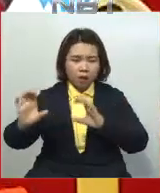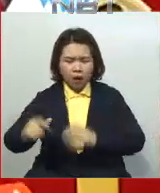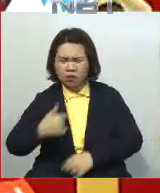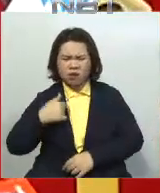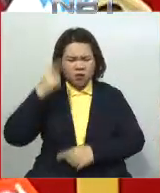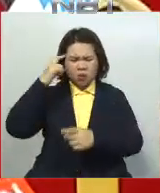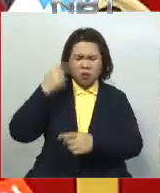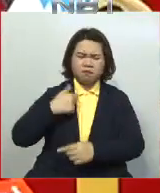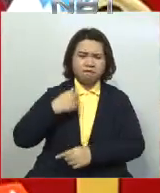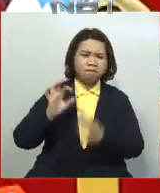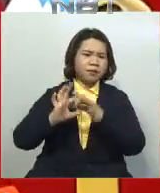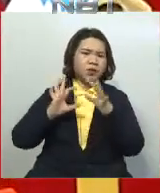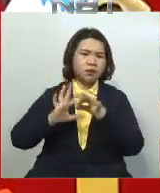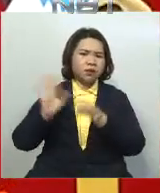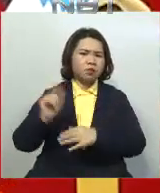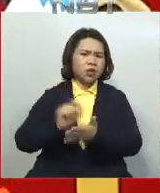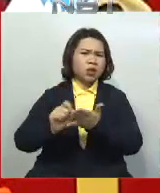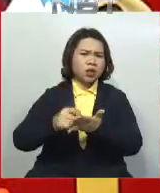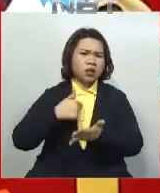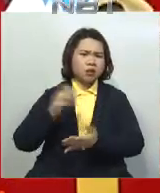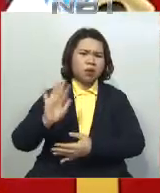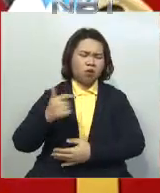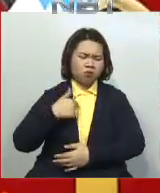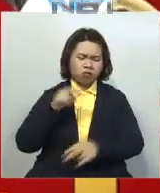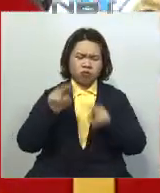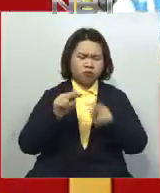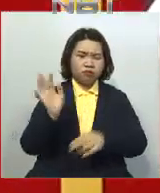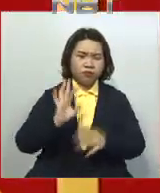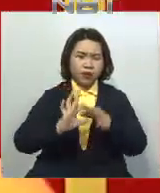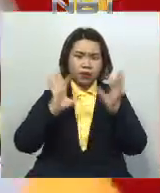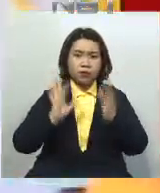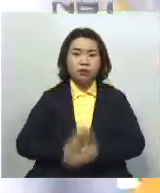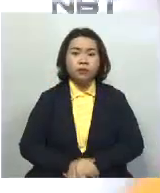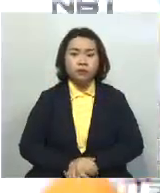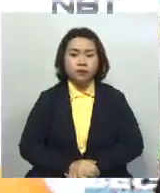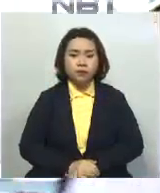ไม่รู้เรื่องฉันไม่ได้เกี่ยวข้องกับก็ไปเขียนฉันจะเป็นผู้จัดการรัฐบาล